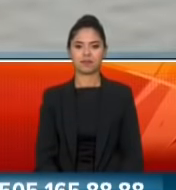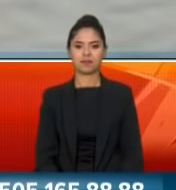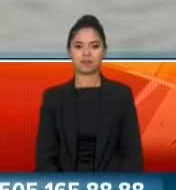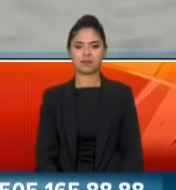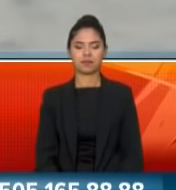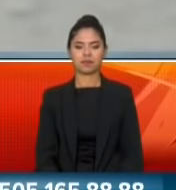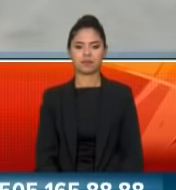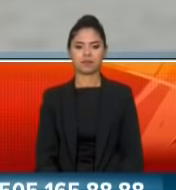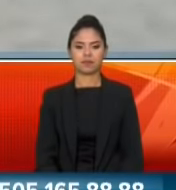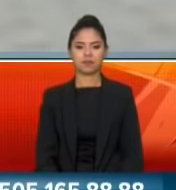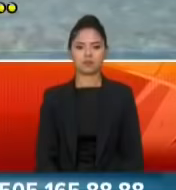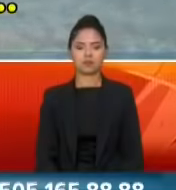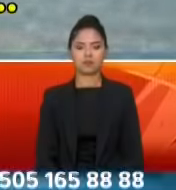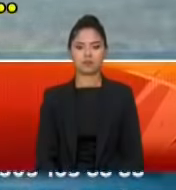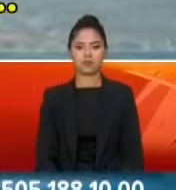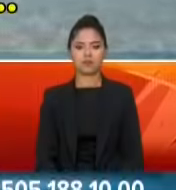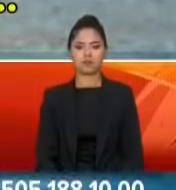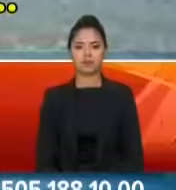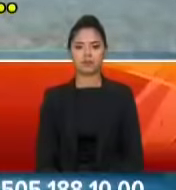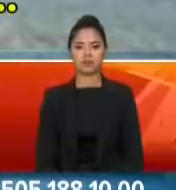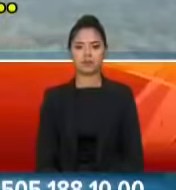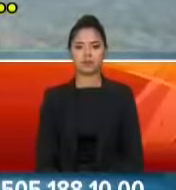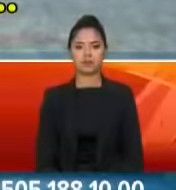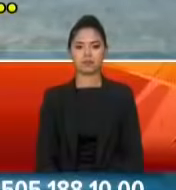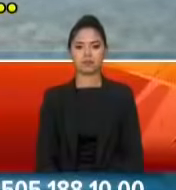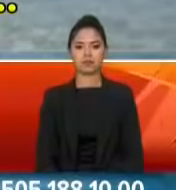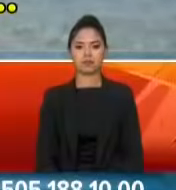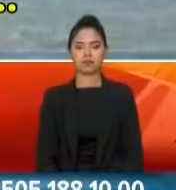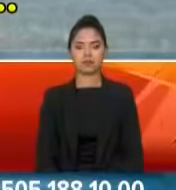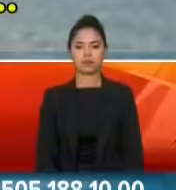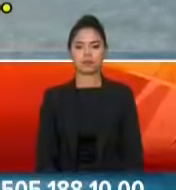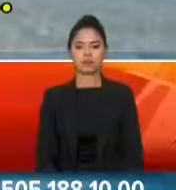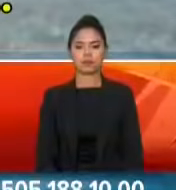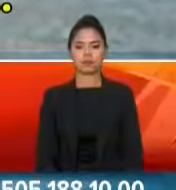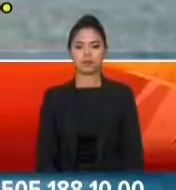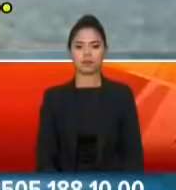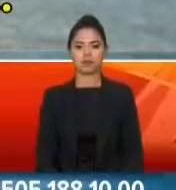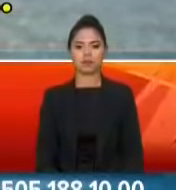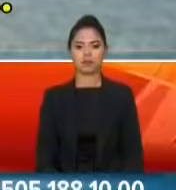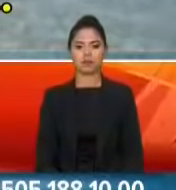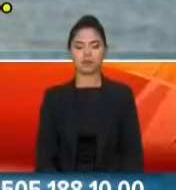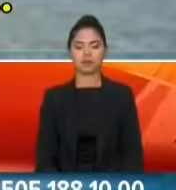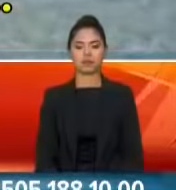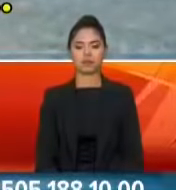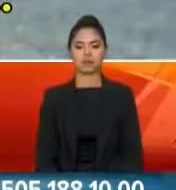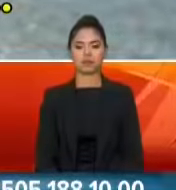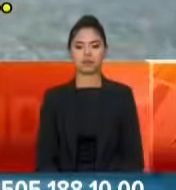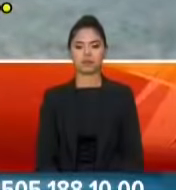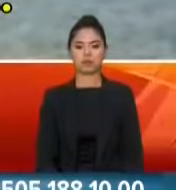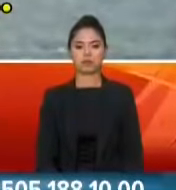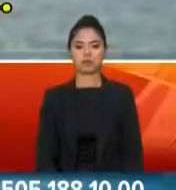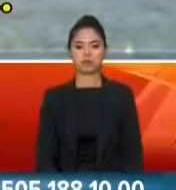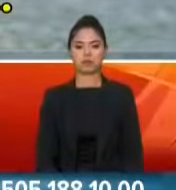Evet. Görüyor musun? Aynen. Van Gölü canavarından bahsediyorlardı bize. Biz hani komik olarak algılıyorduk ama gerçekten ben o